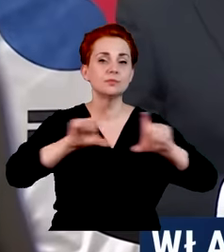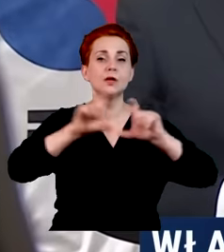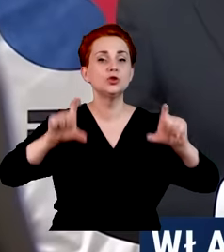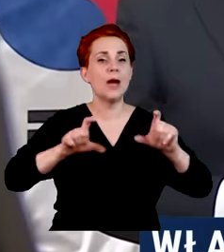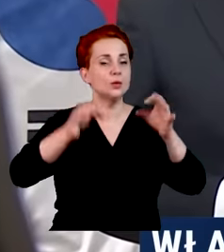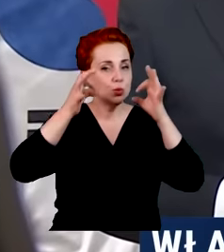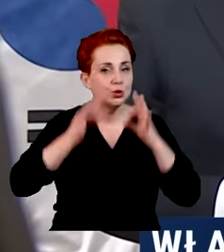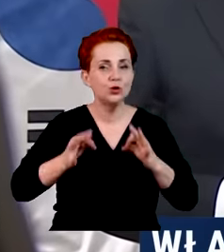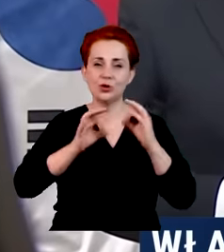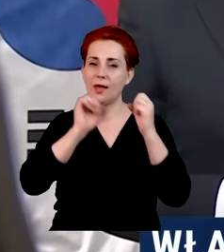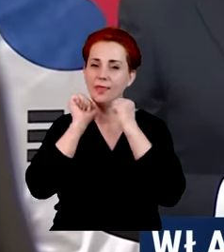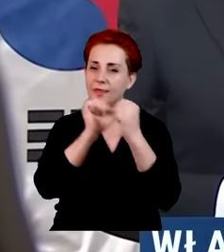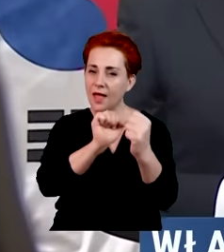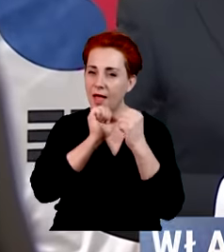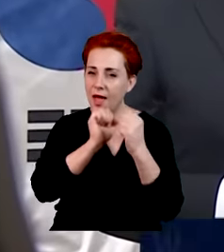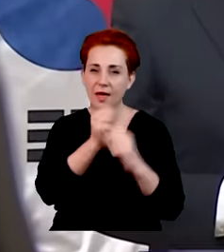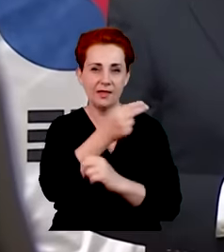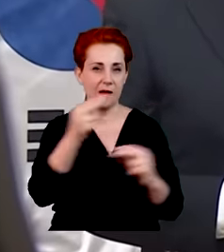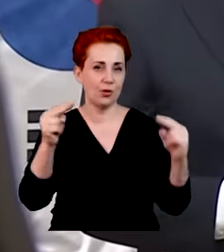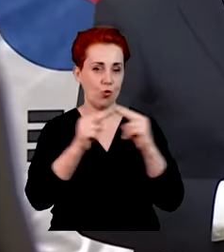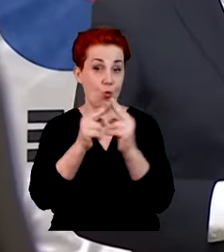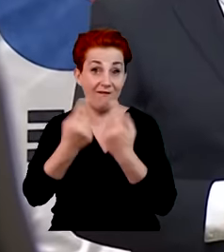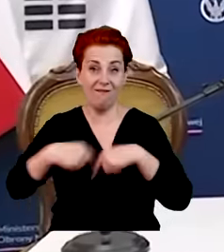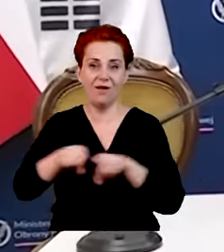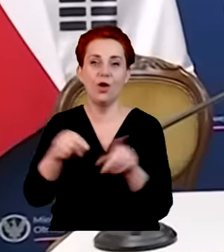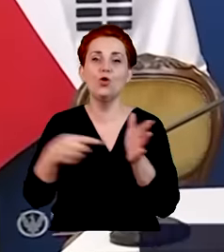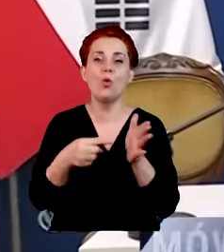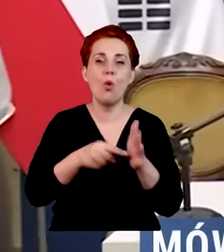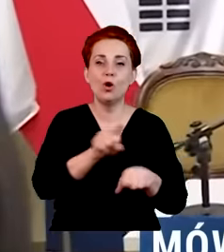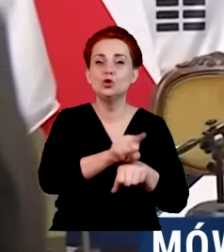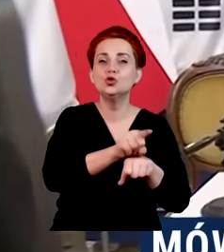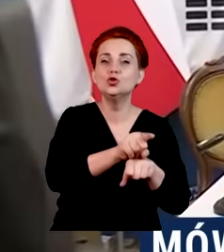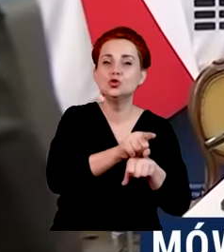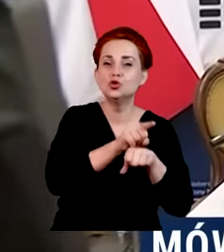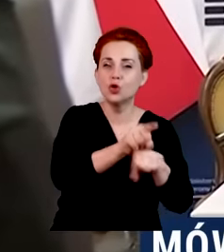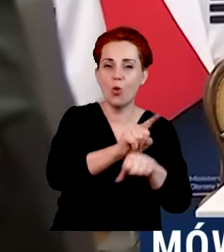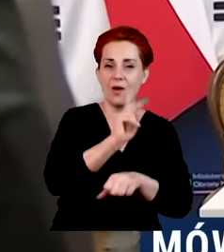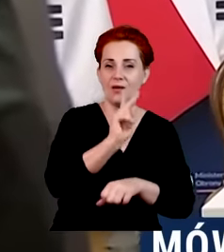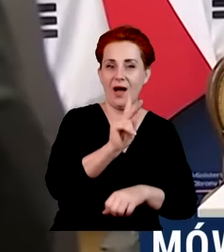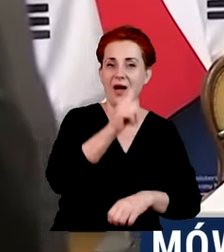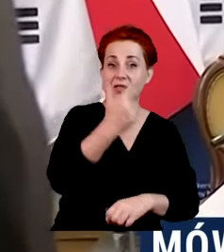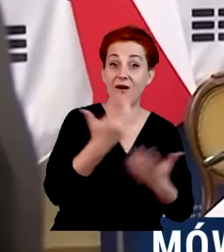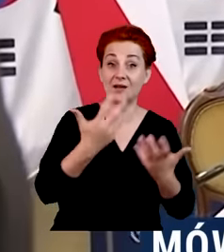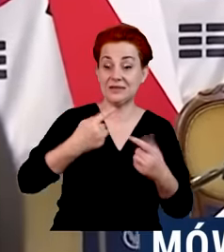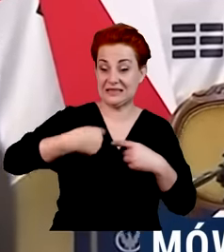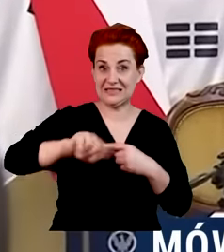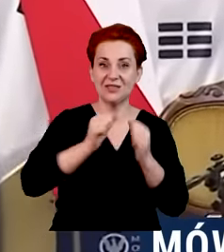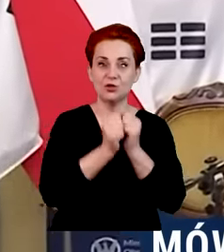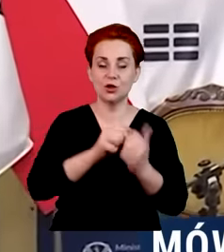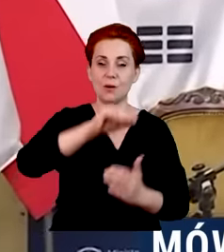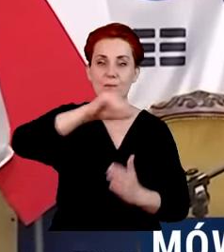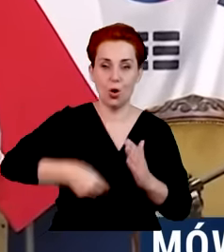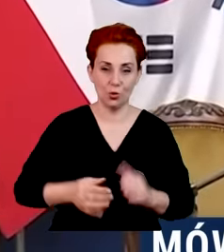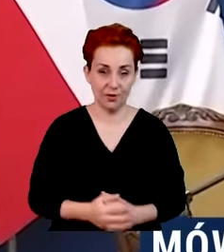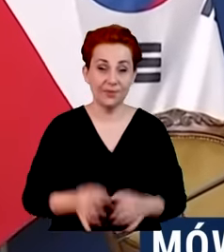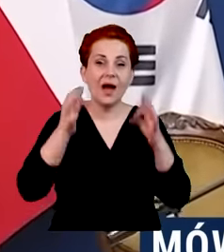konkretyzuje na temat umowy wykonawczej dotyczących czołgów K2 którą chcemy podpisać we wrześniu chodzi tylko teraz